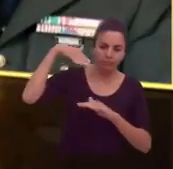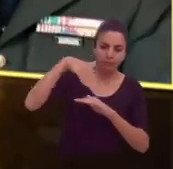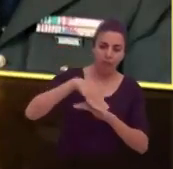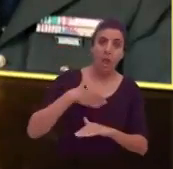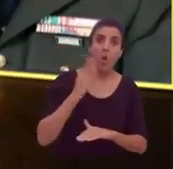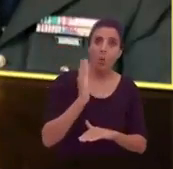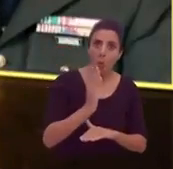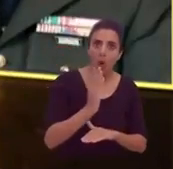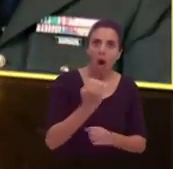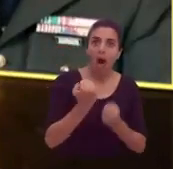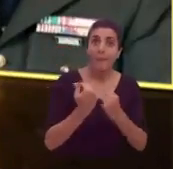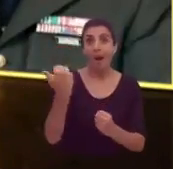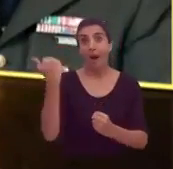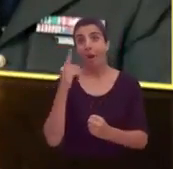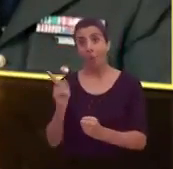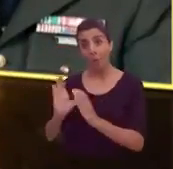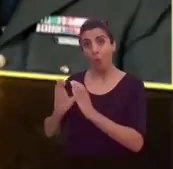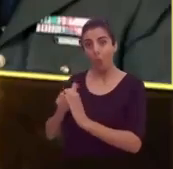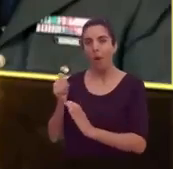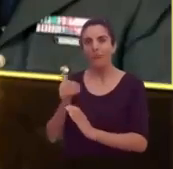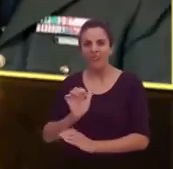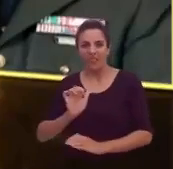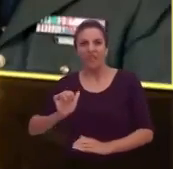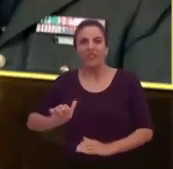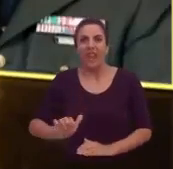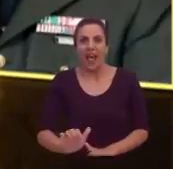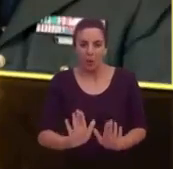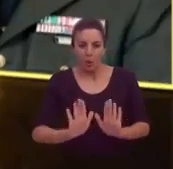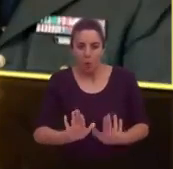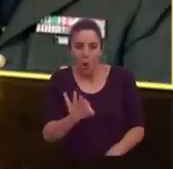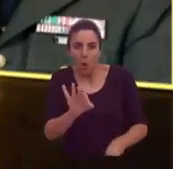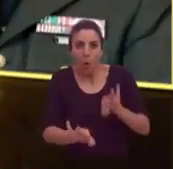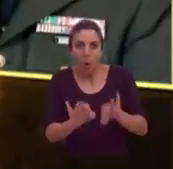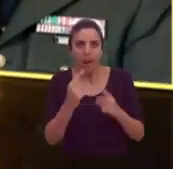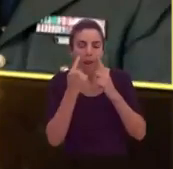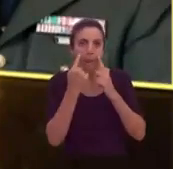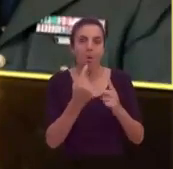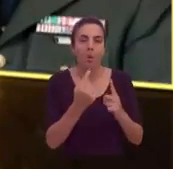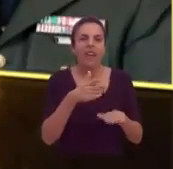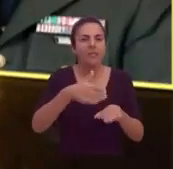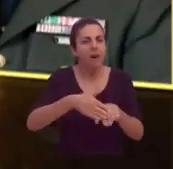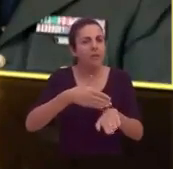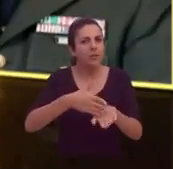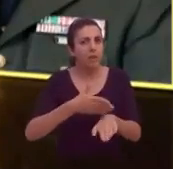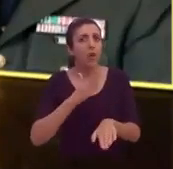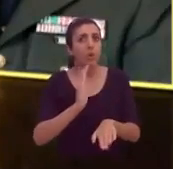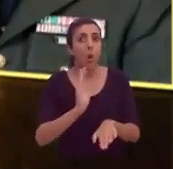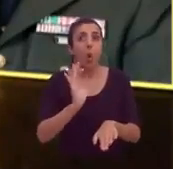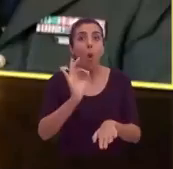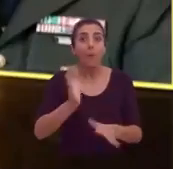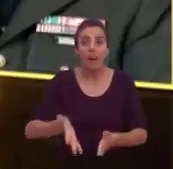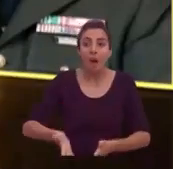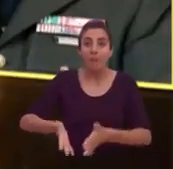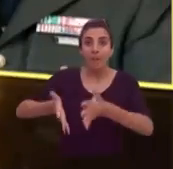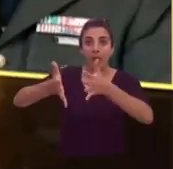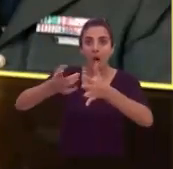inerken top arabasının arkasındaki grup fren görevi yaparak kontrolü sağlıyor. Opera binası önünden Ulus'a